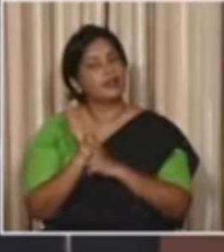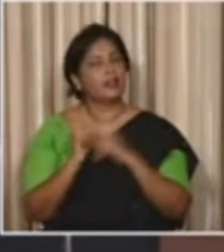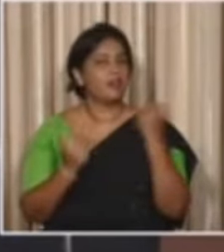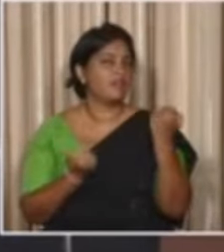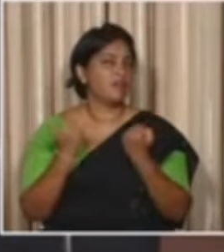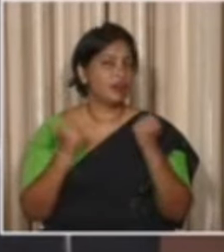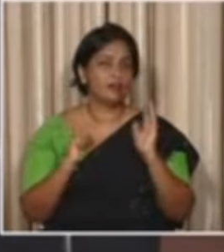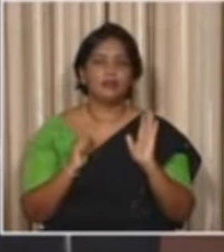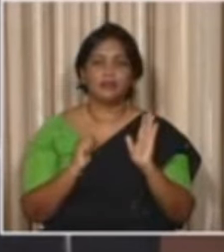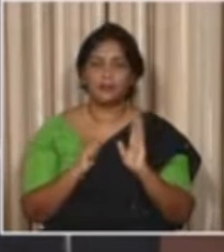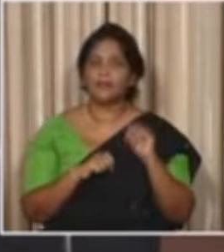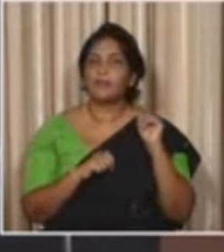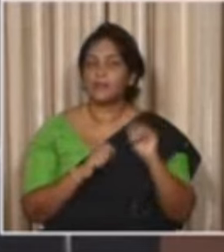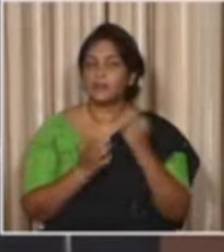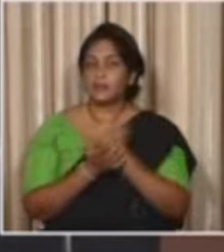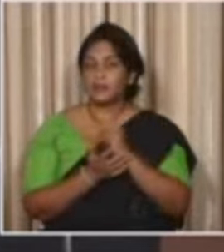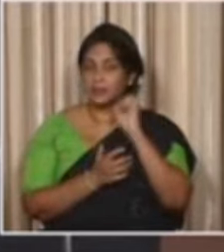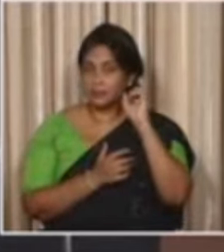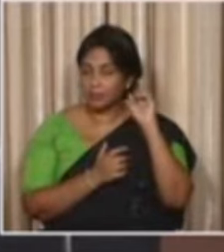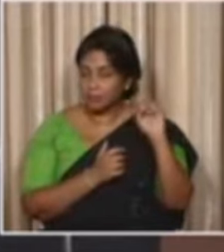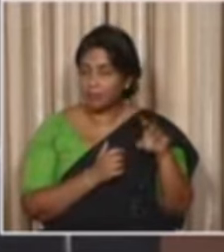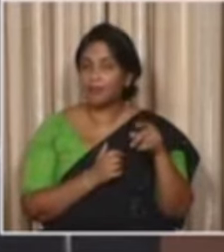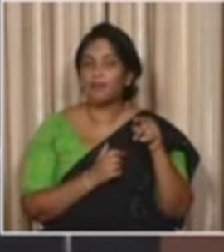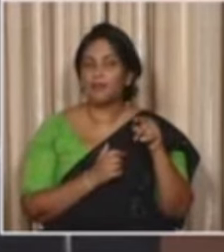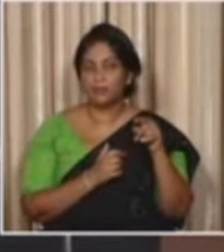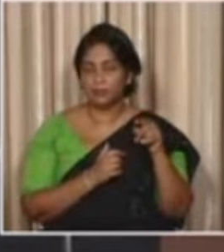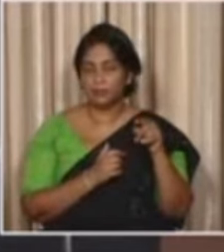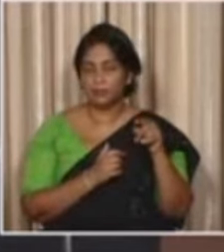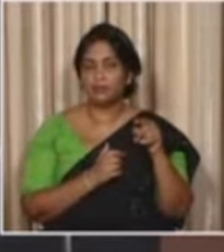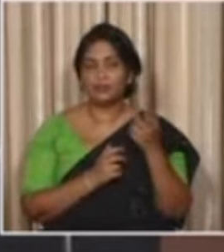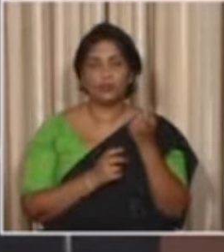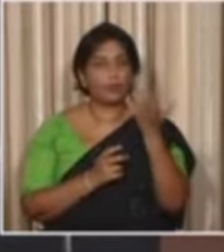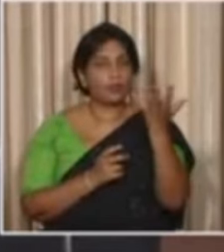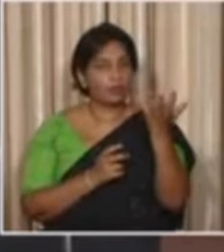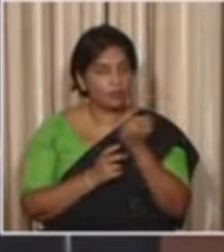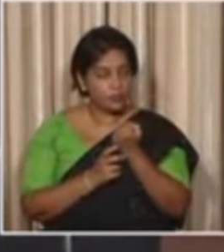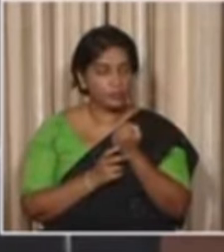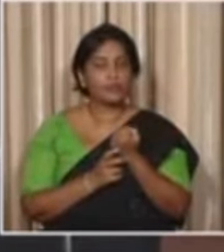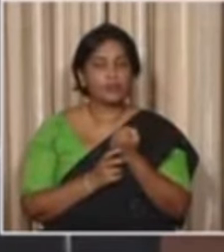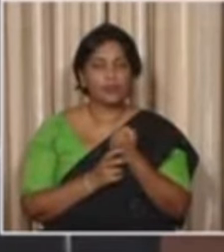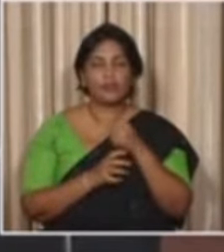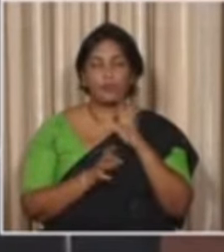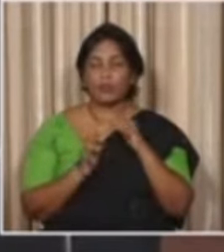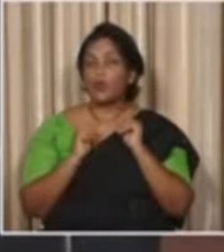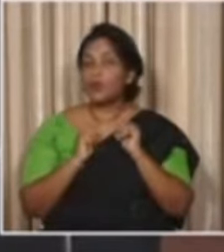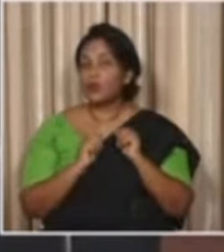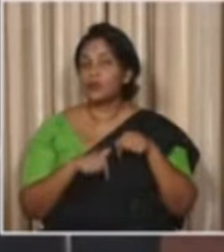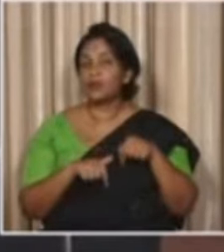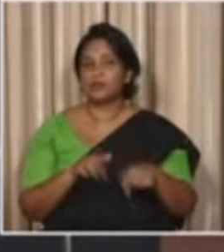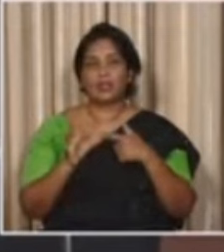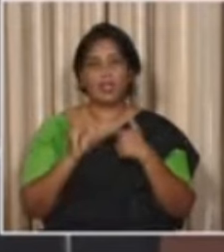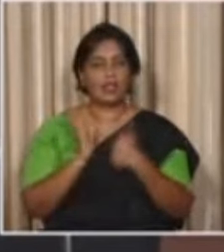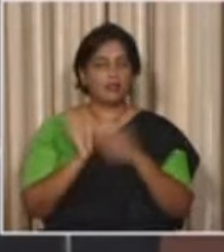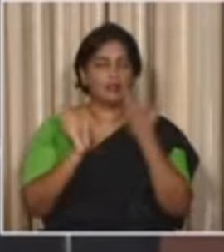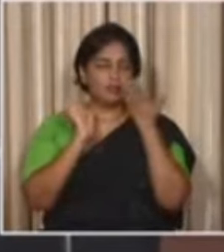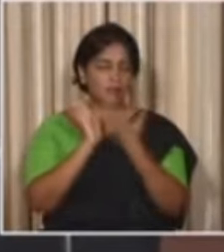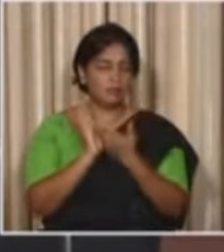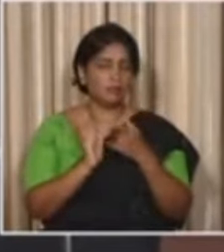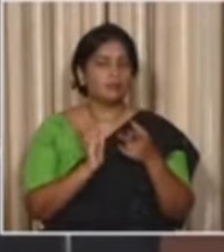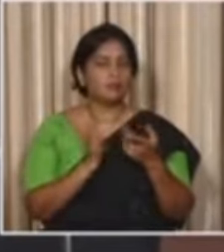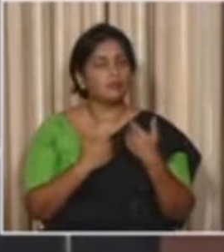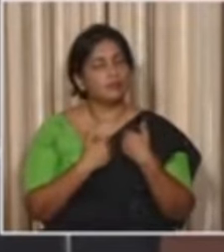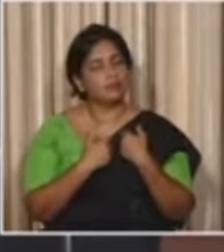එකයි දැන් එව්වත් උගස් තියලා මුදලක් ලබා ගන්න මාර්ගයක් තමයි අද මෙතුවා ඉදිරිපත් කරන්න ඉතින්